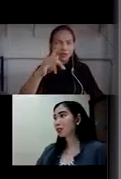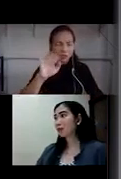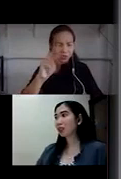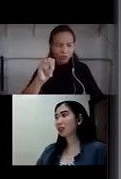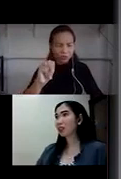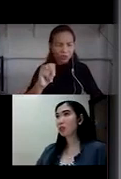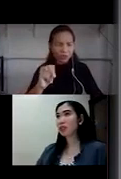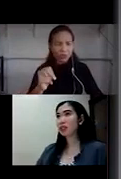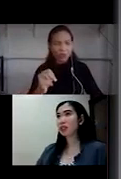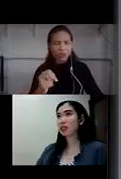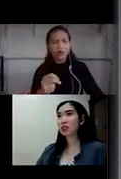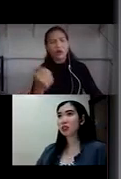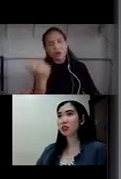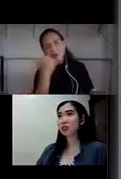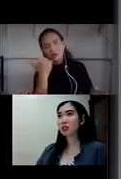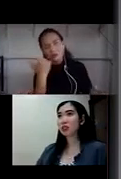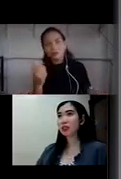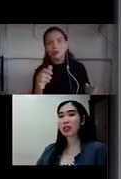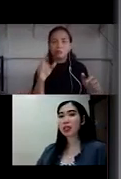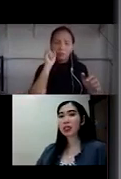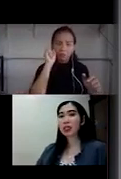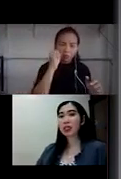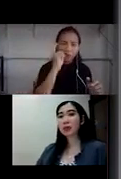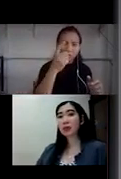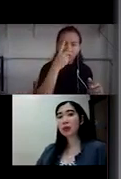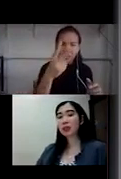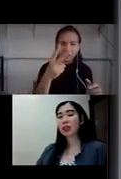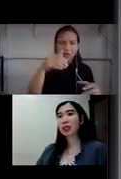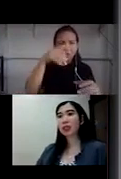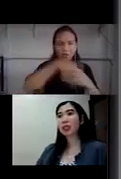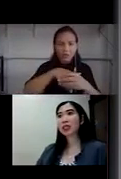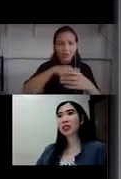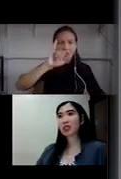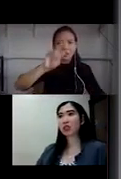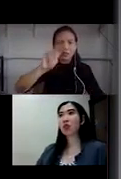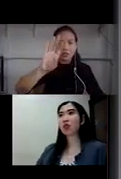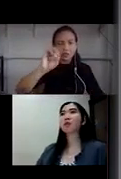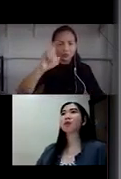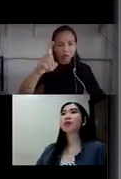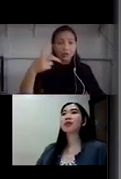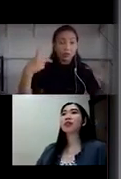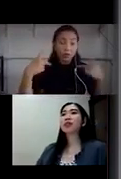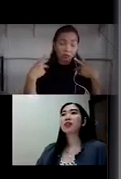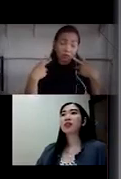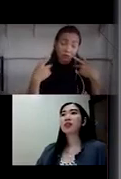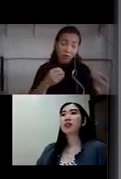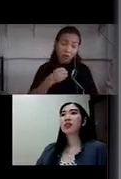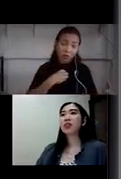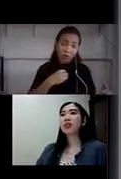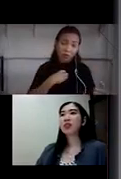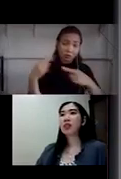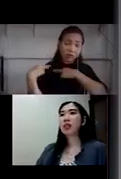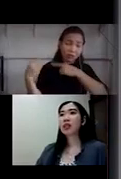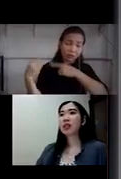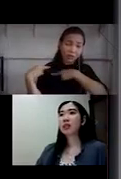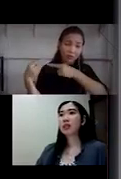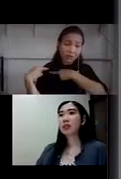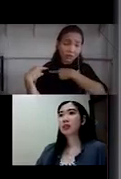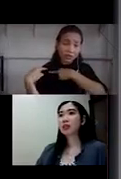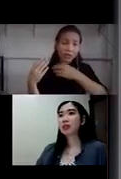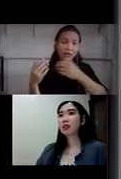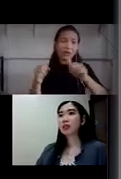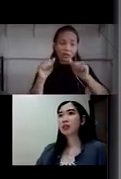Maliban sa makikita mo na agad yung inbox ng email na nakadelegate sa'yo, you